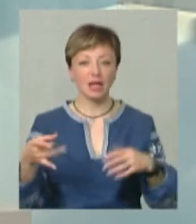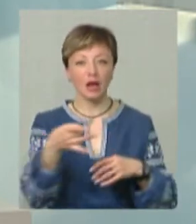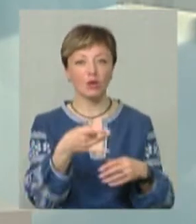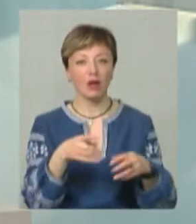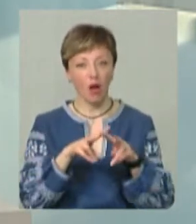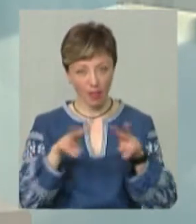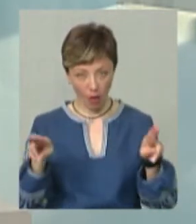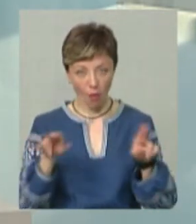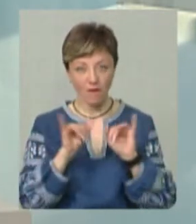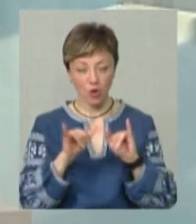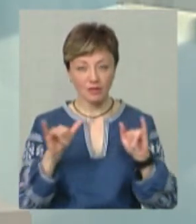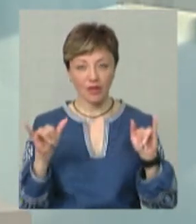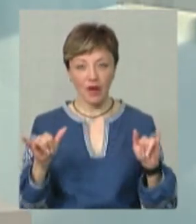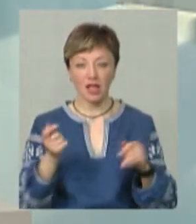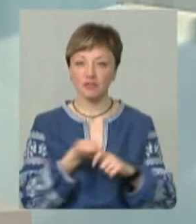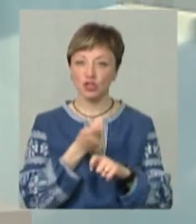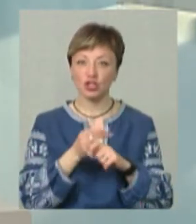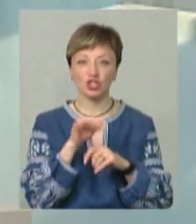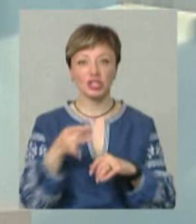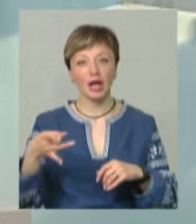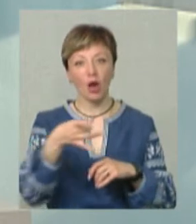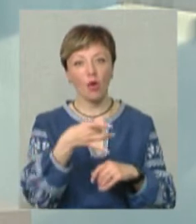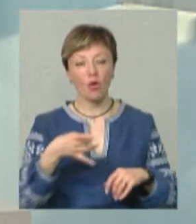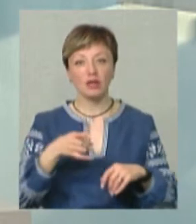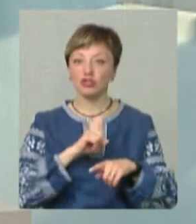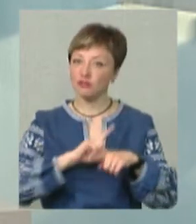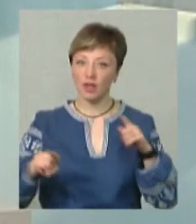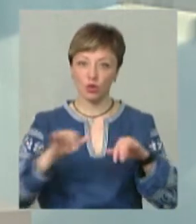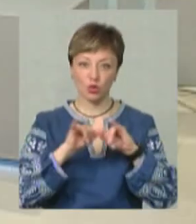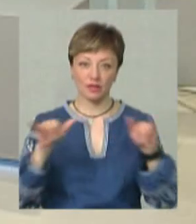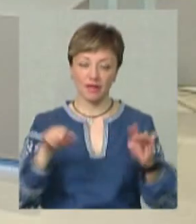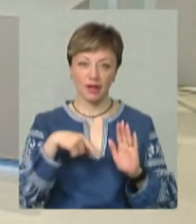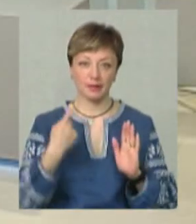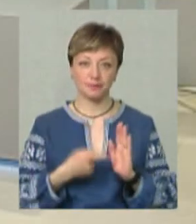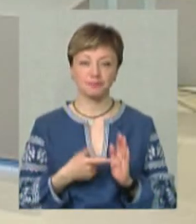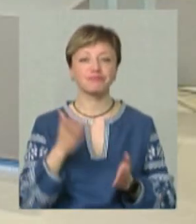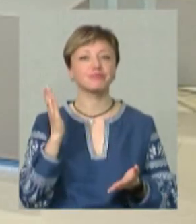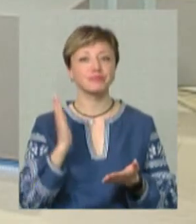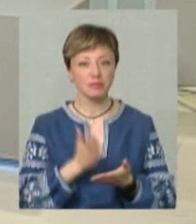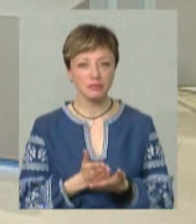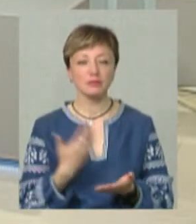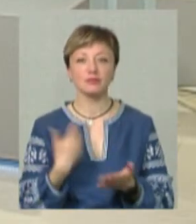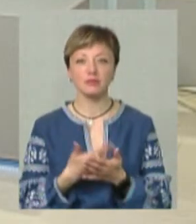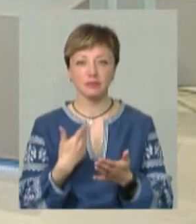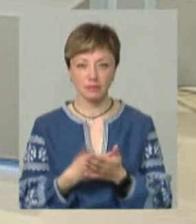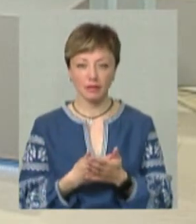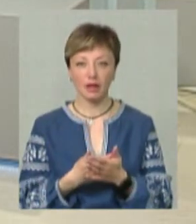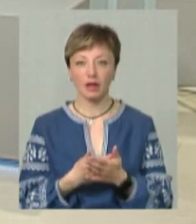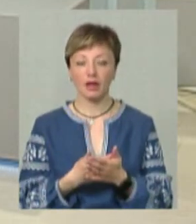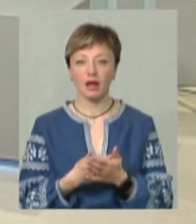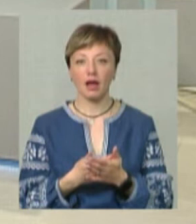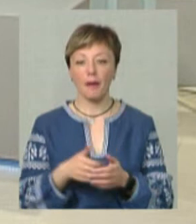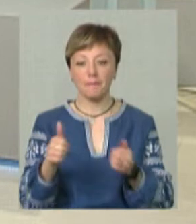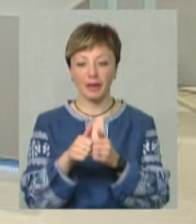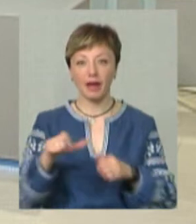приблизно однаково розвивалася вишивка, чи є регіони, які стрімкіше це робили? Є, до прикладу, знову ж таки, на